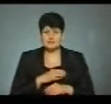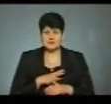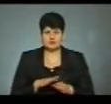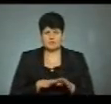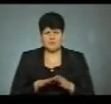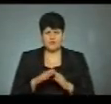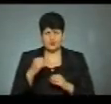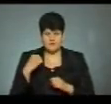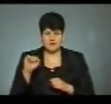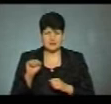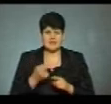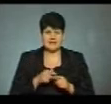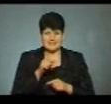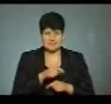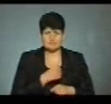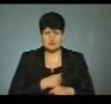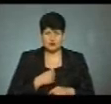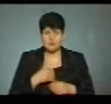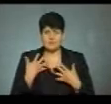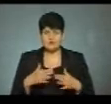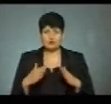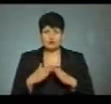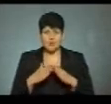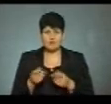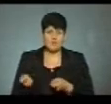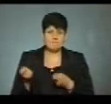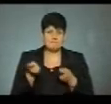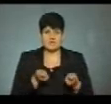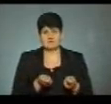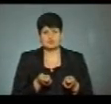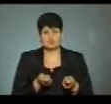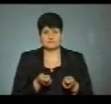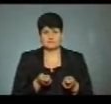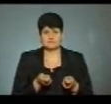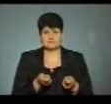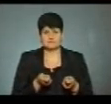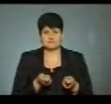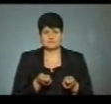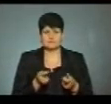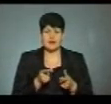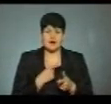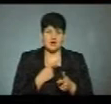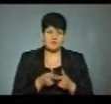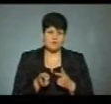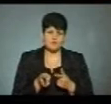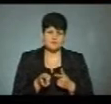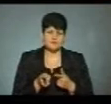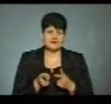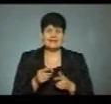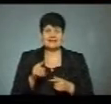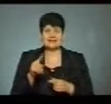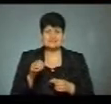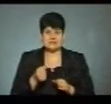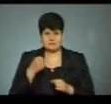перемоги над цим злом, або вже додому привезуть, якби, як то кажуть, або зі щитом, або на щиті.